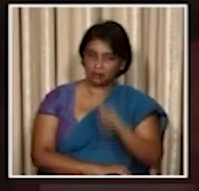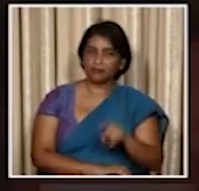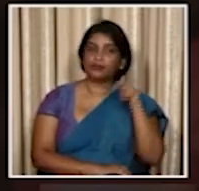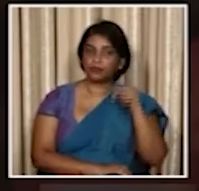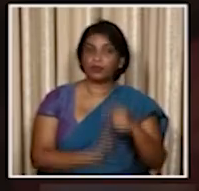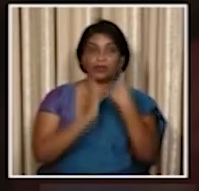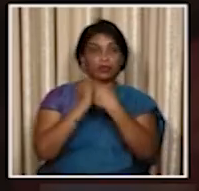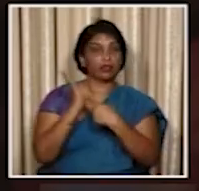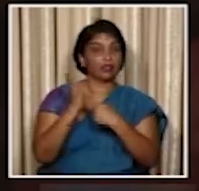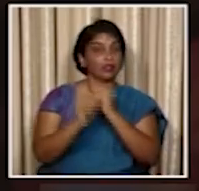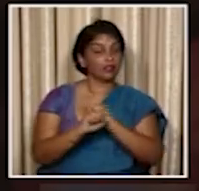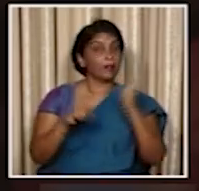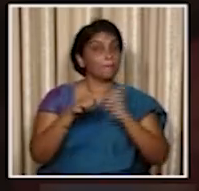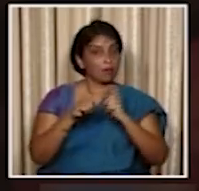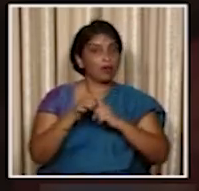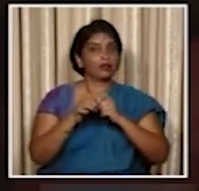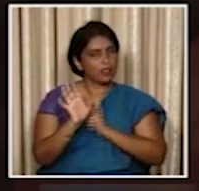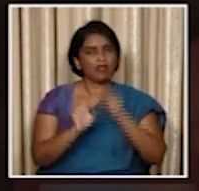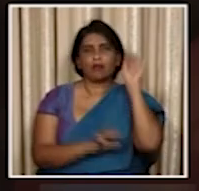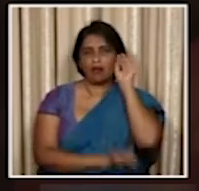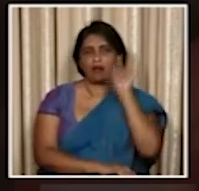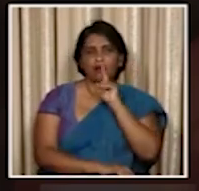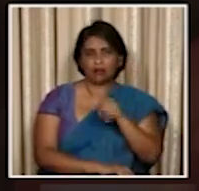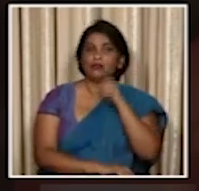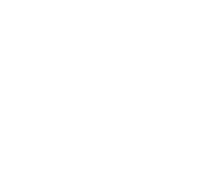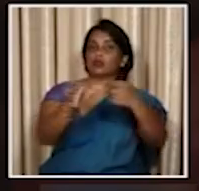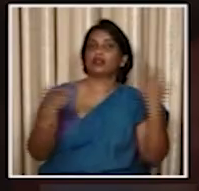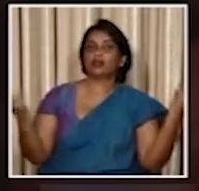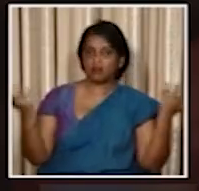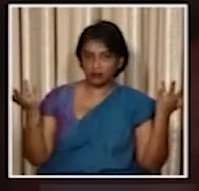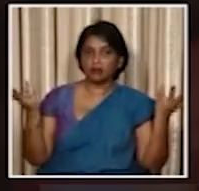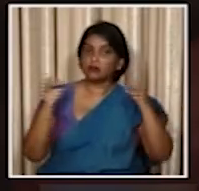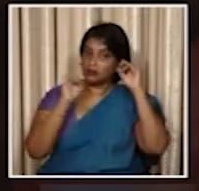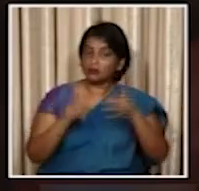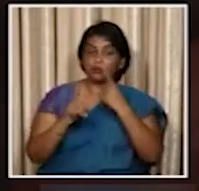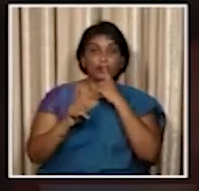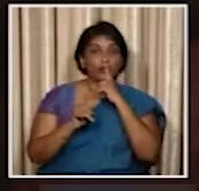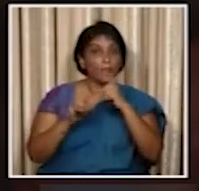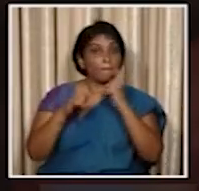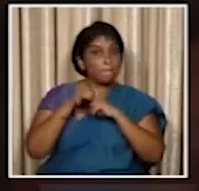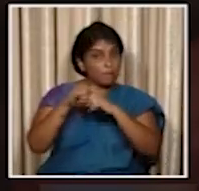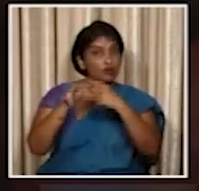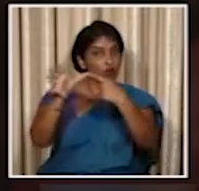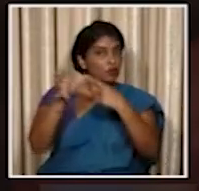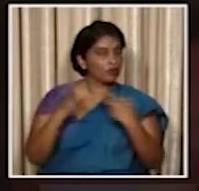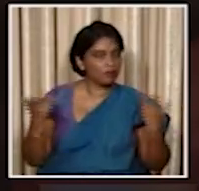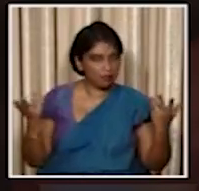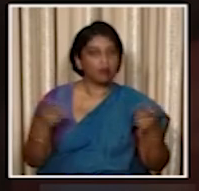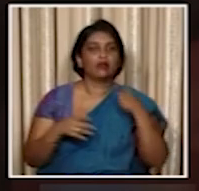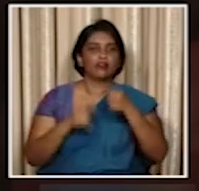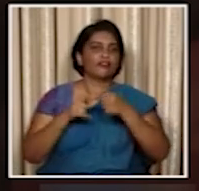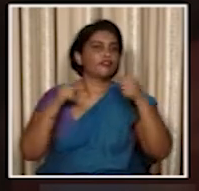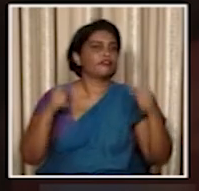ඕඩර් පේපර් එකේ නැති ප්‍රශ්න හැමදාම මෙතන අහන කට්ටියක් ඉන්නෝනේ. එහෙනම් ඒ ප්‍රශ්නත් අයින් කරන්න. එහෙනම් අපි අහන එක ප්‍රශ්නකට උත්තර දෙන්න බැරි නම් මෙතුමන්ලගේ